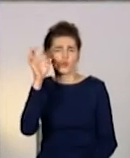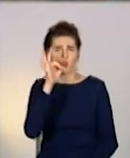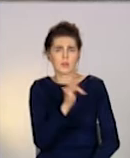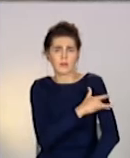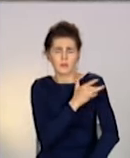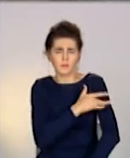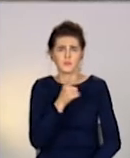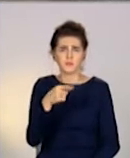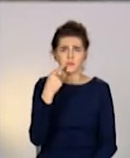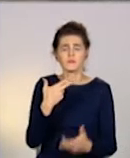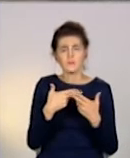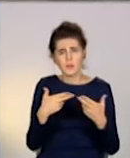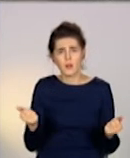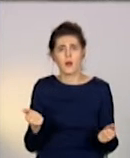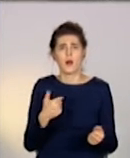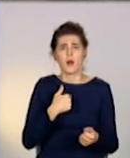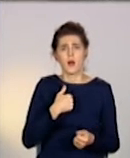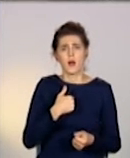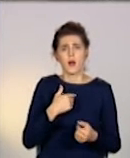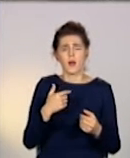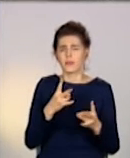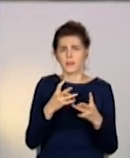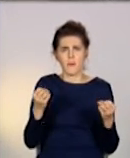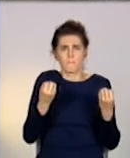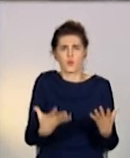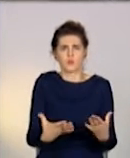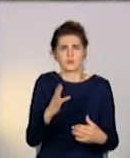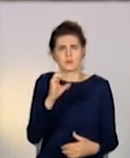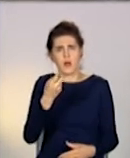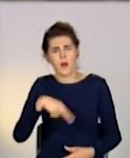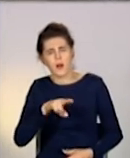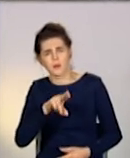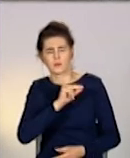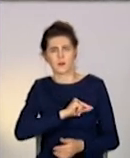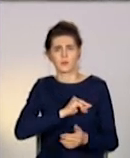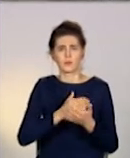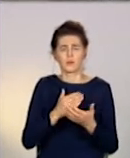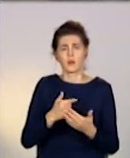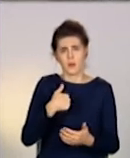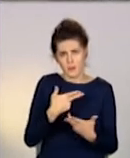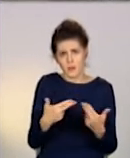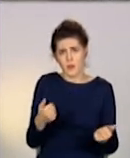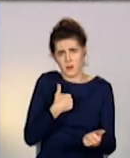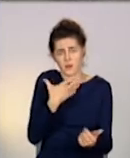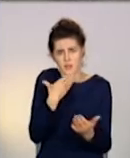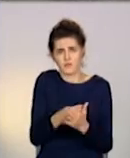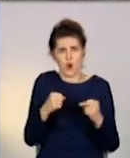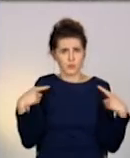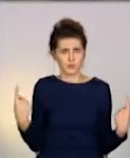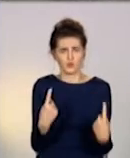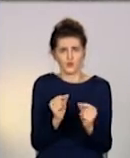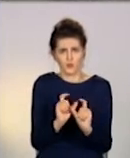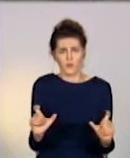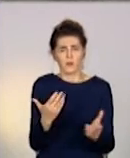То, что там такое, ну, что я там работник детского садика или работник там, ну, кого-то. Я здравомыслящий человек просто. Если,